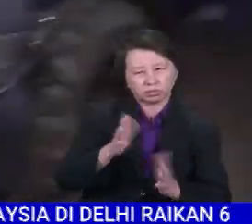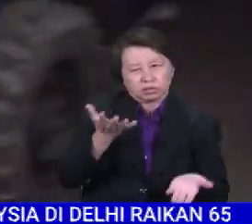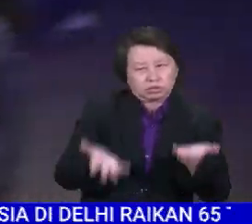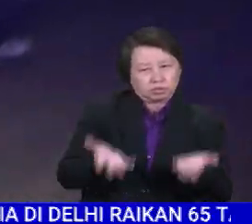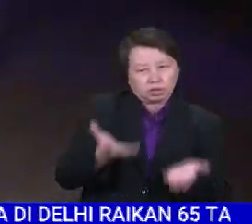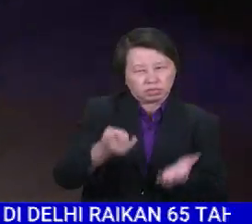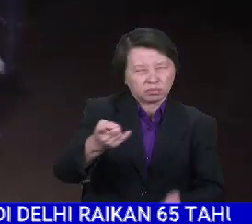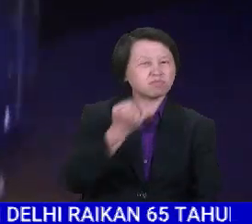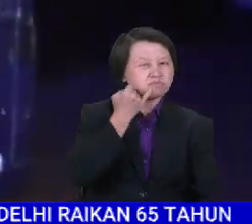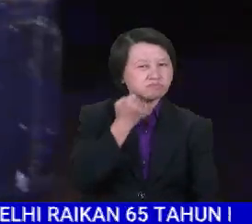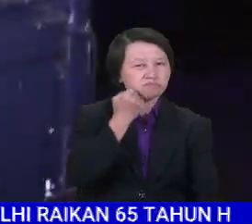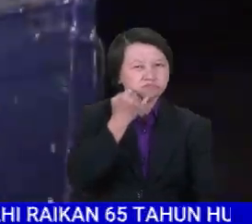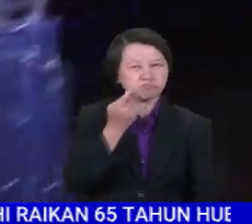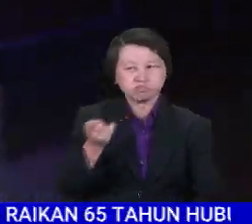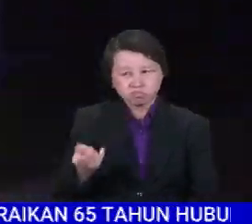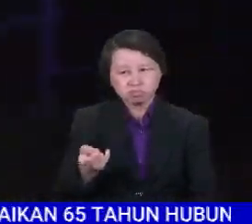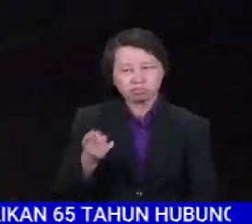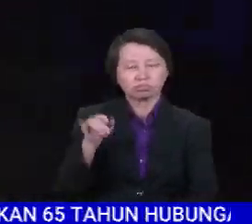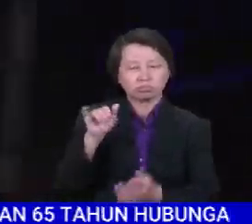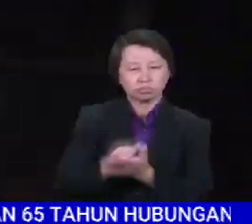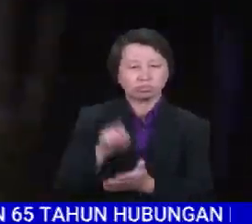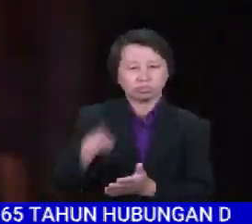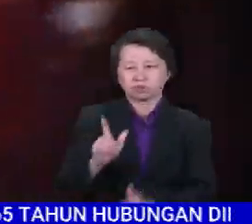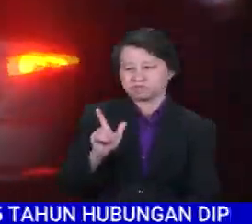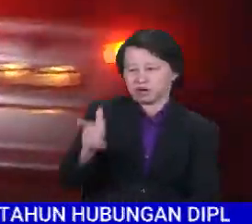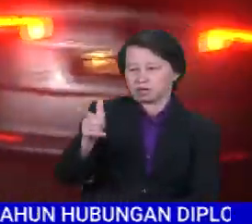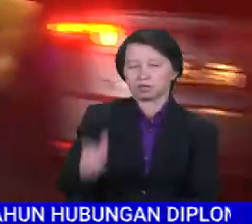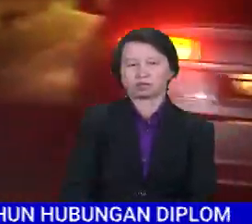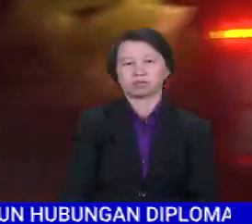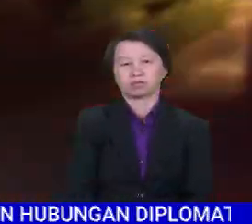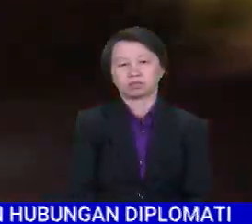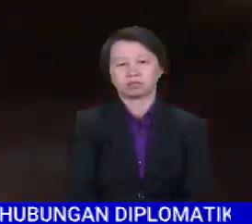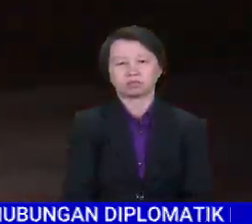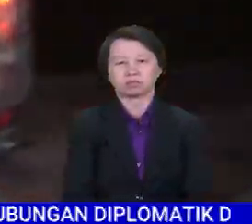kemungkinan cemburu antar mutifa mangsa ditembak hai hai